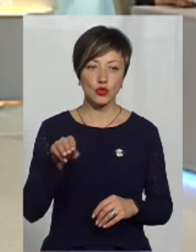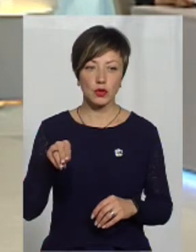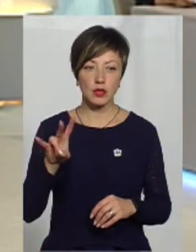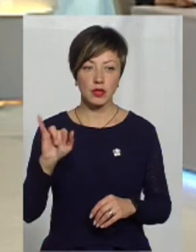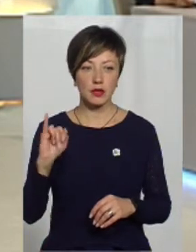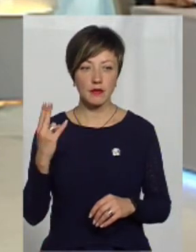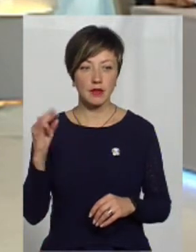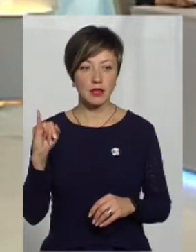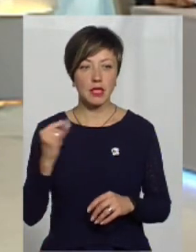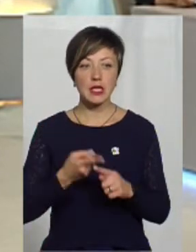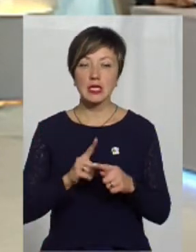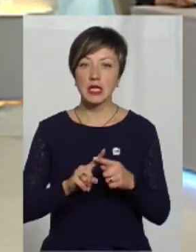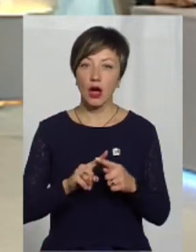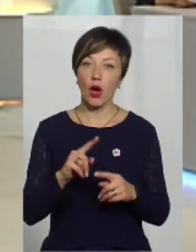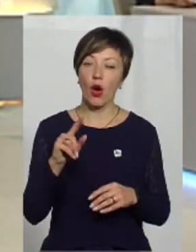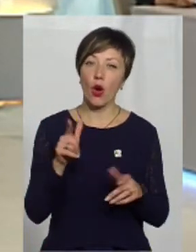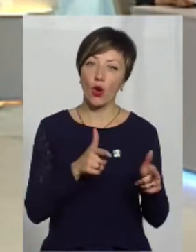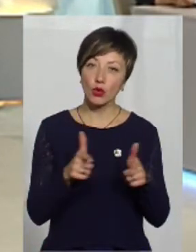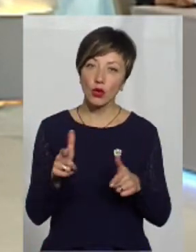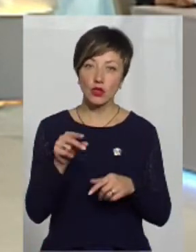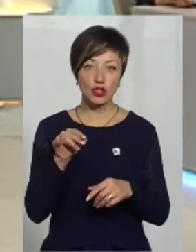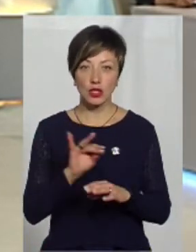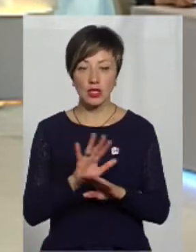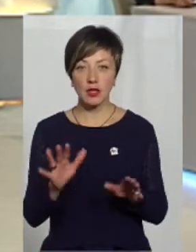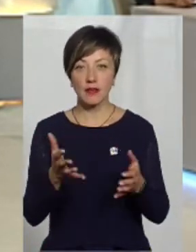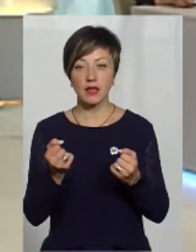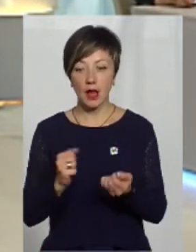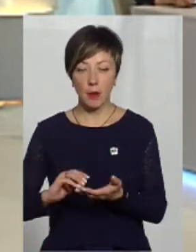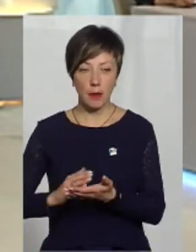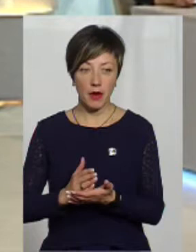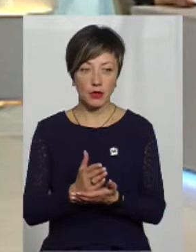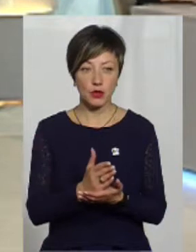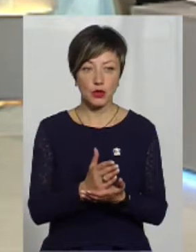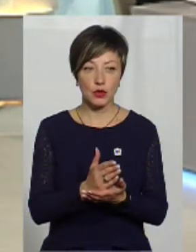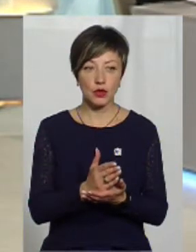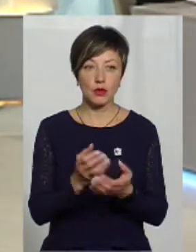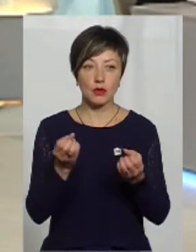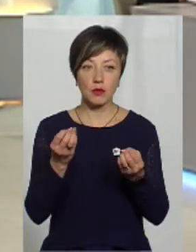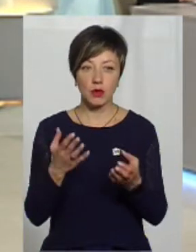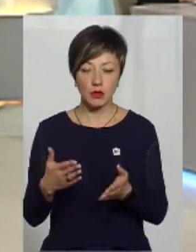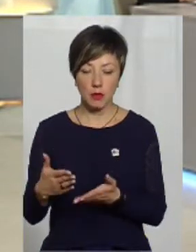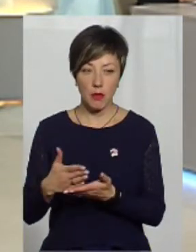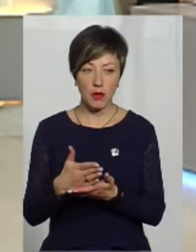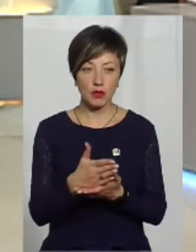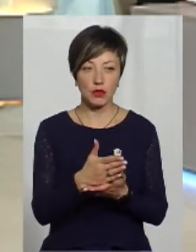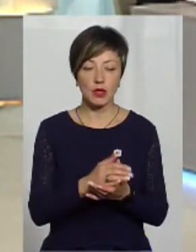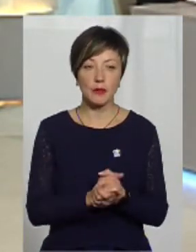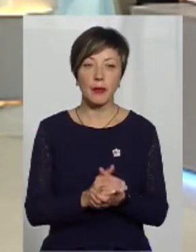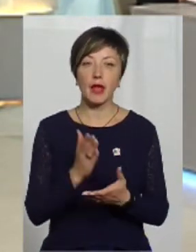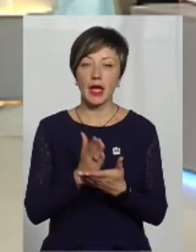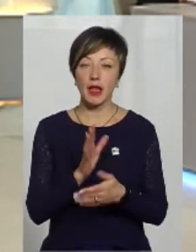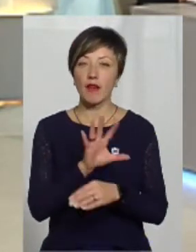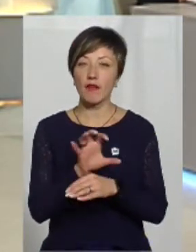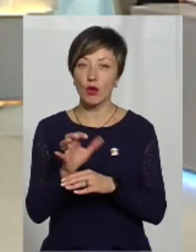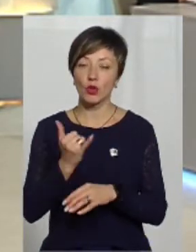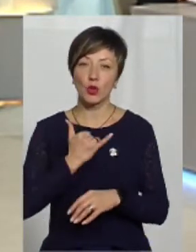які готові, чи це якісь? Ні. Вони, очевидно, взяли собі маршрут. Просто їх так. Там було. Ну, є фото у